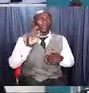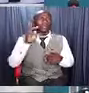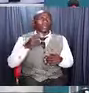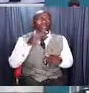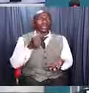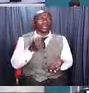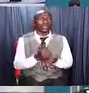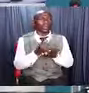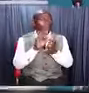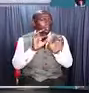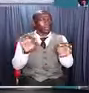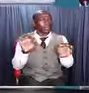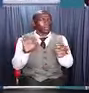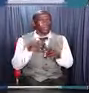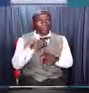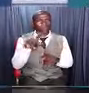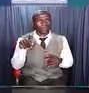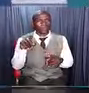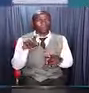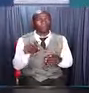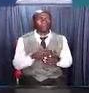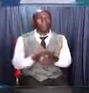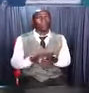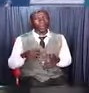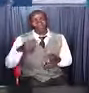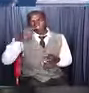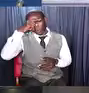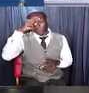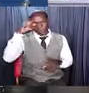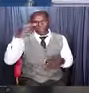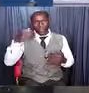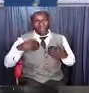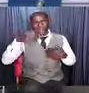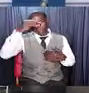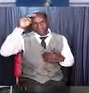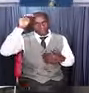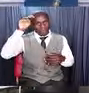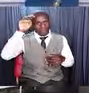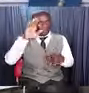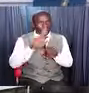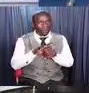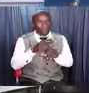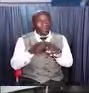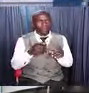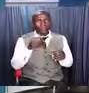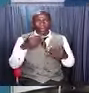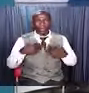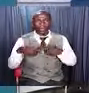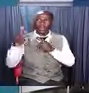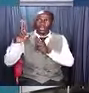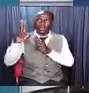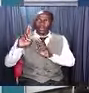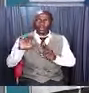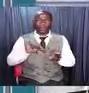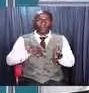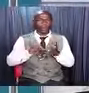Your bachelor will be nothing to you. Maana una bachelor kweli? Because you have a lakini bachelor. Lakini hiyo bachelor yako ndani haina neno heshima kwa mke. But together